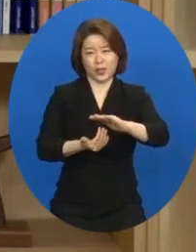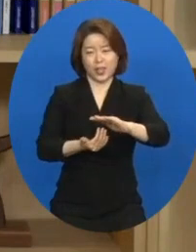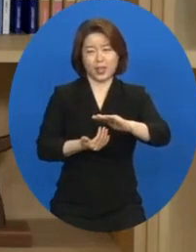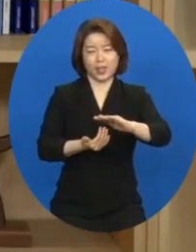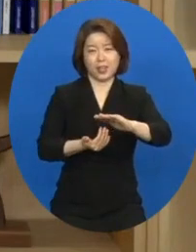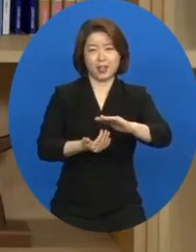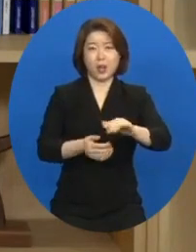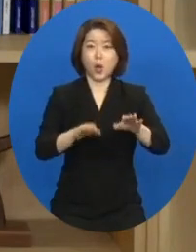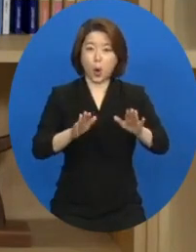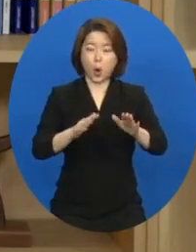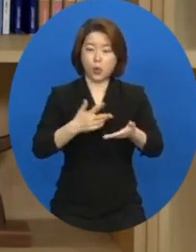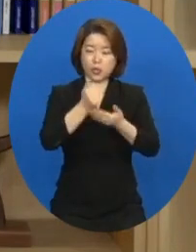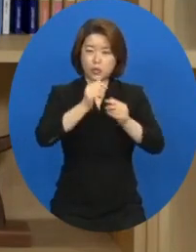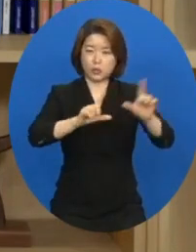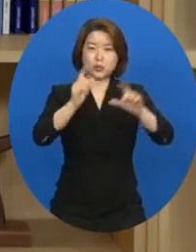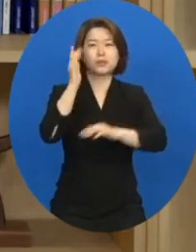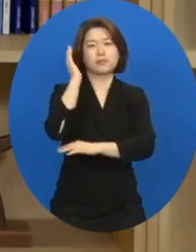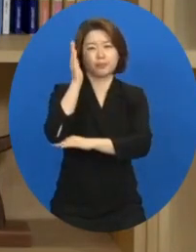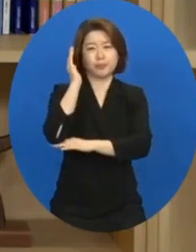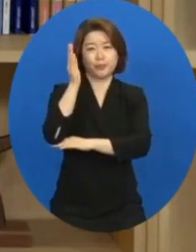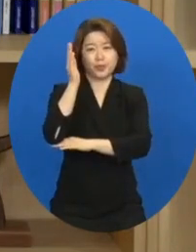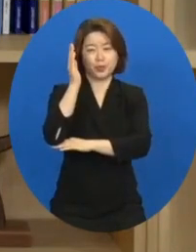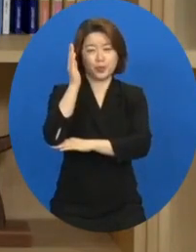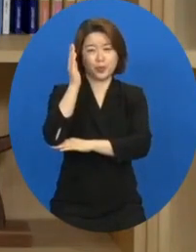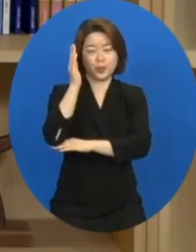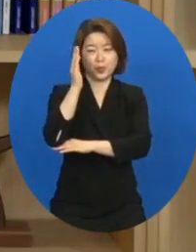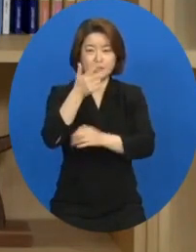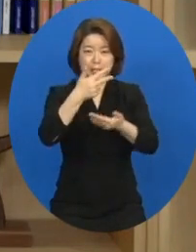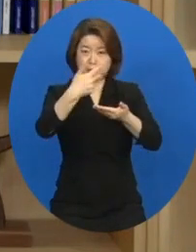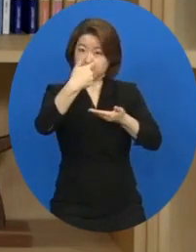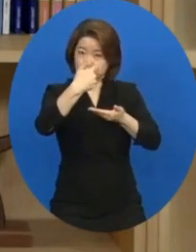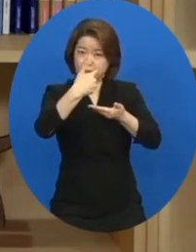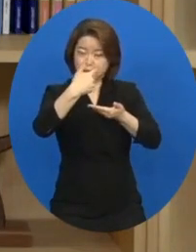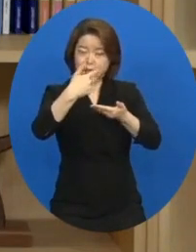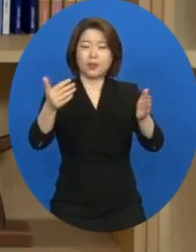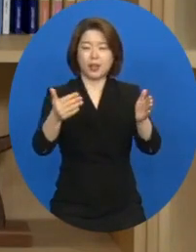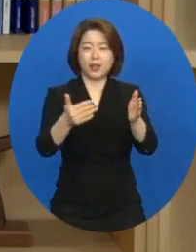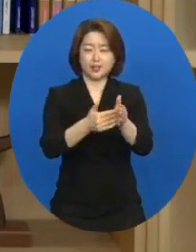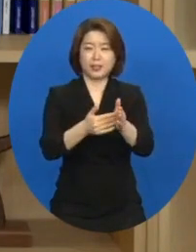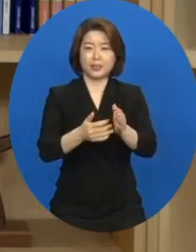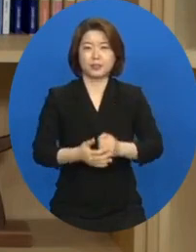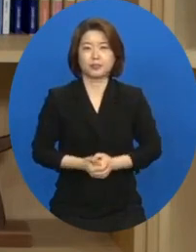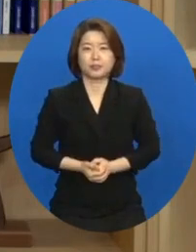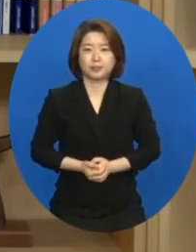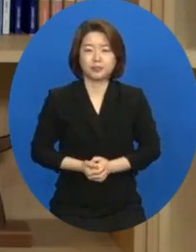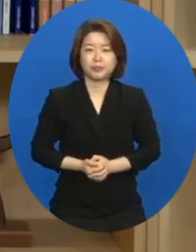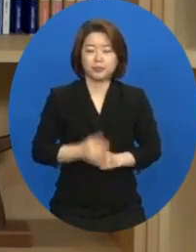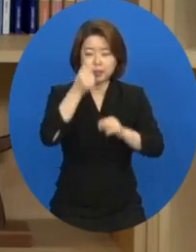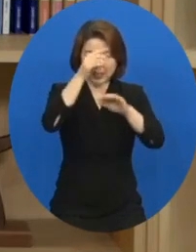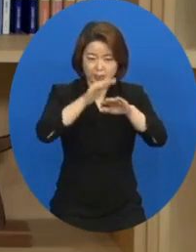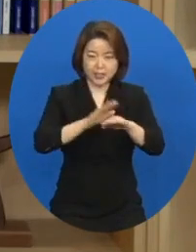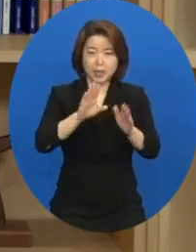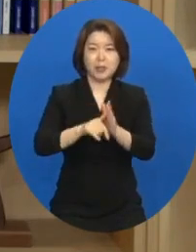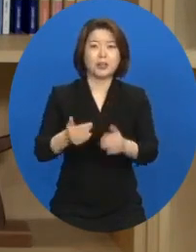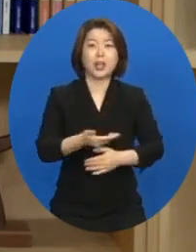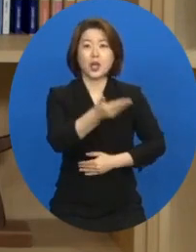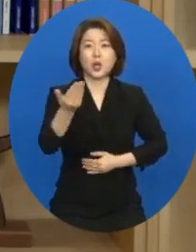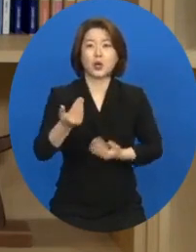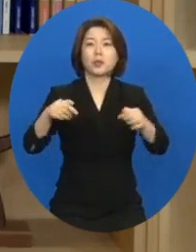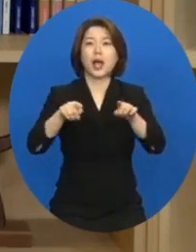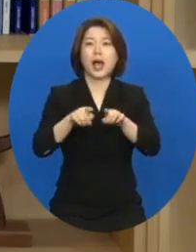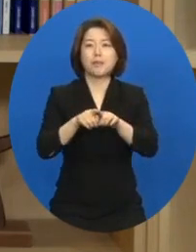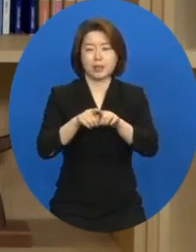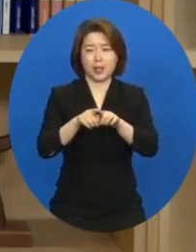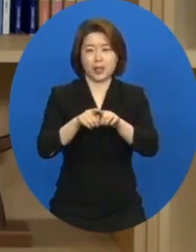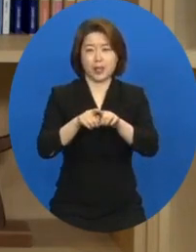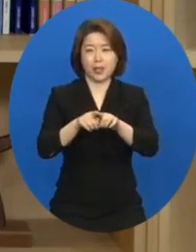오늘 주일 예배 설교 예 영상을 녹화해서 예배 때 여러분과 함께 하게 된 것을